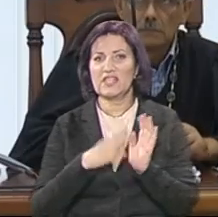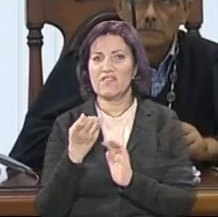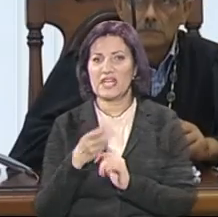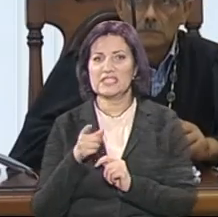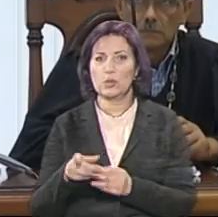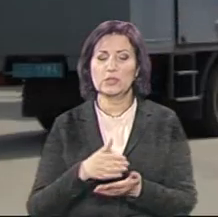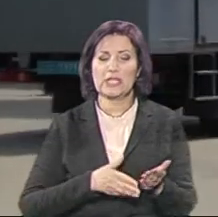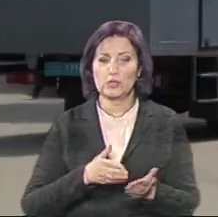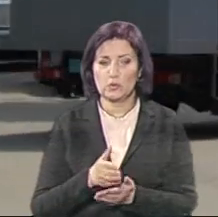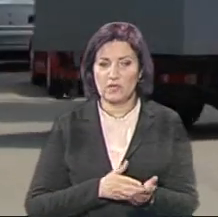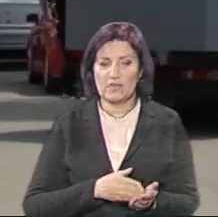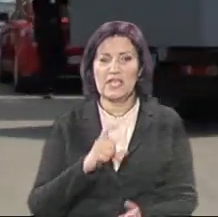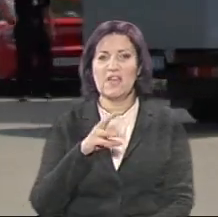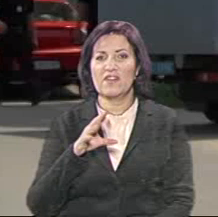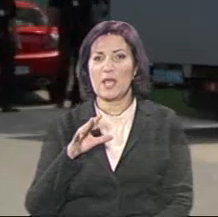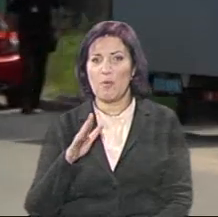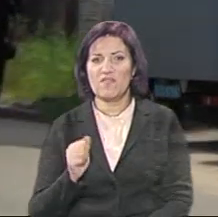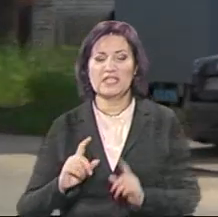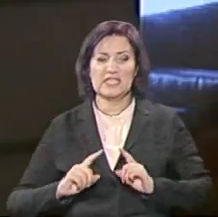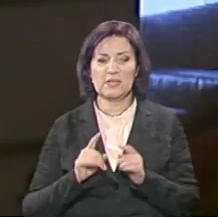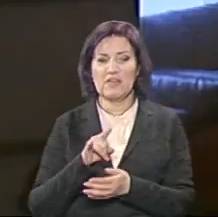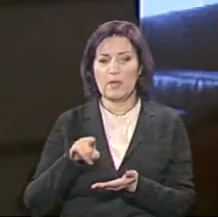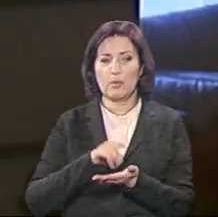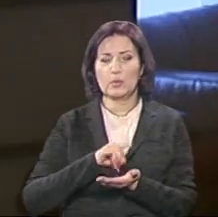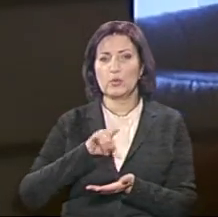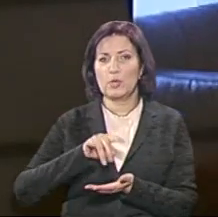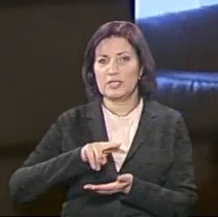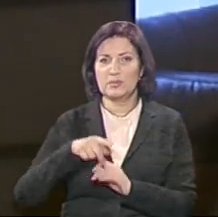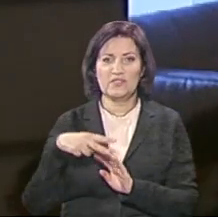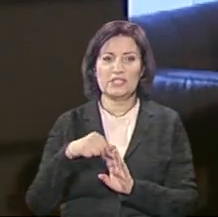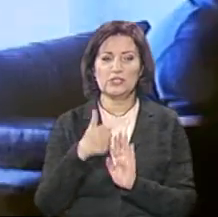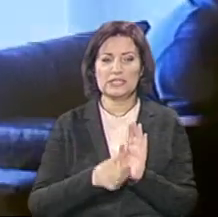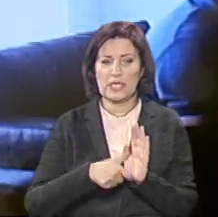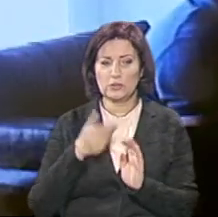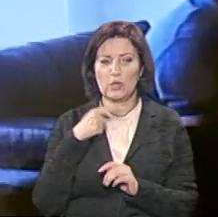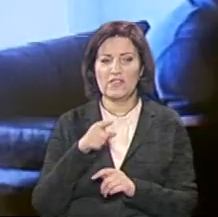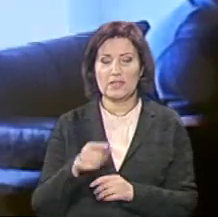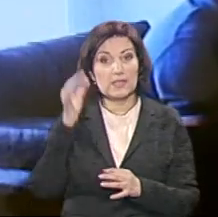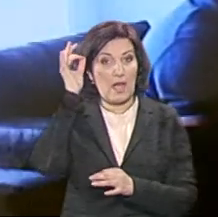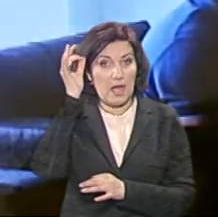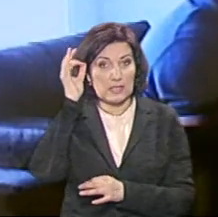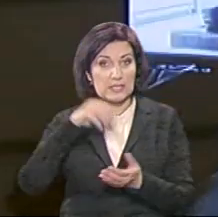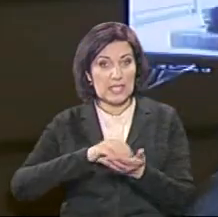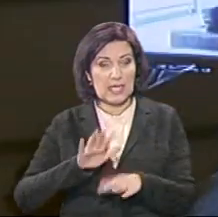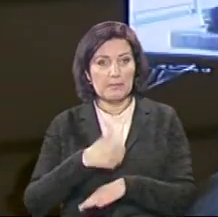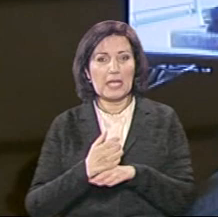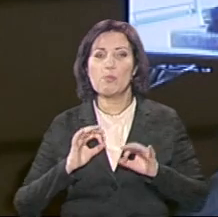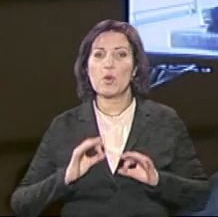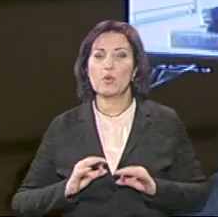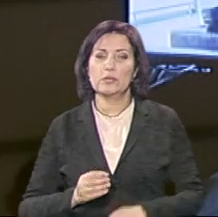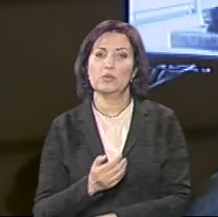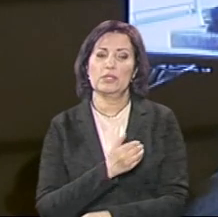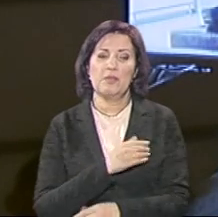його ж скасував. Олександра Єфремова затримали в аеропорту Бориспіль 2016-го, коли він, нагадаю, за даними Генпрокуратури,